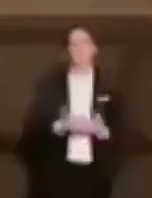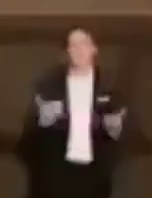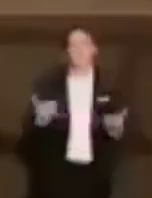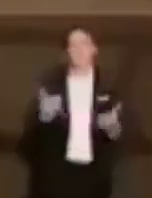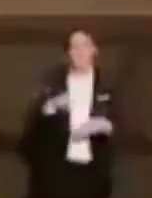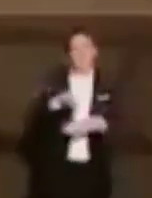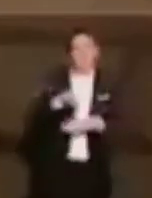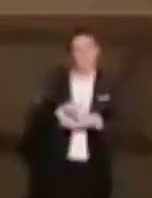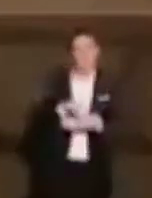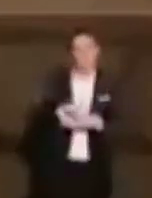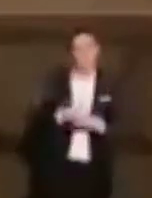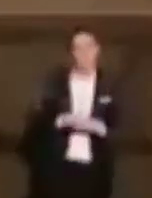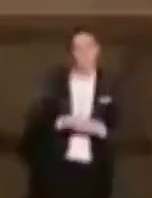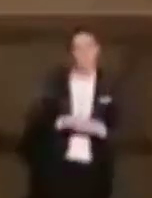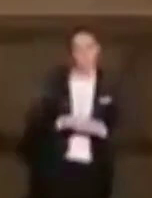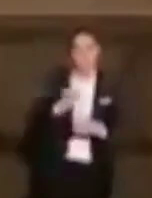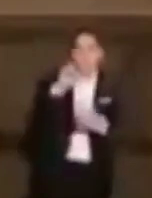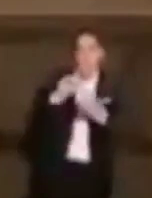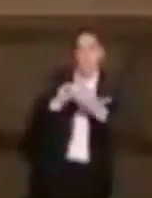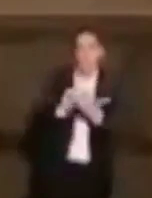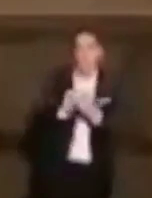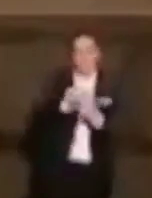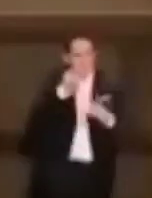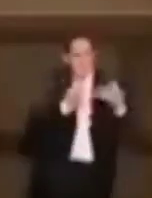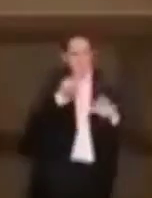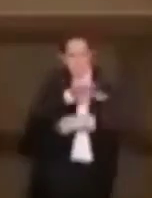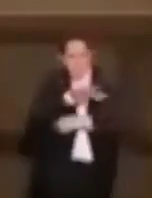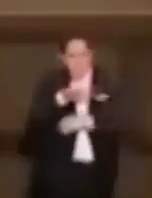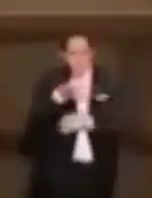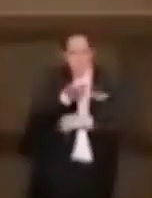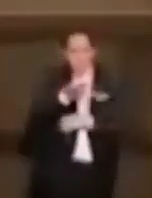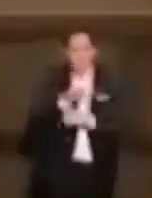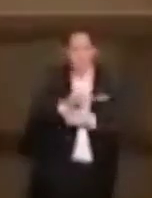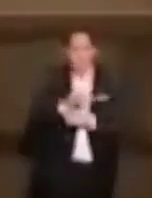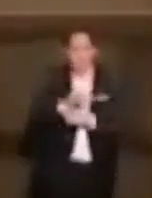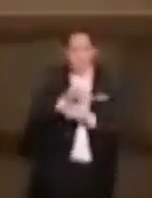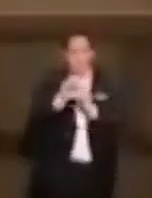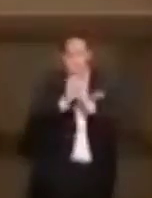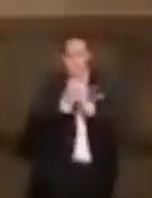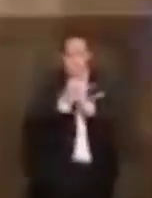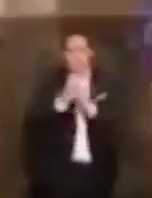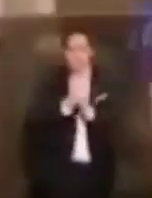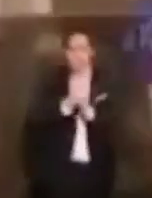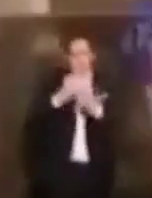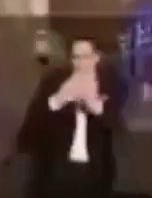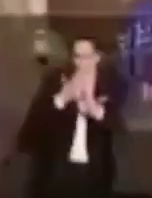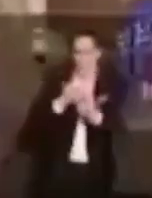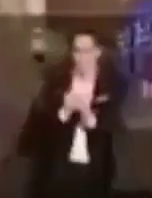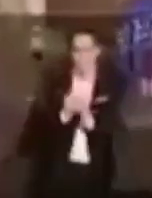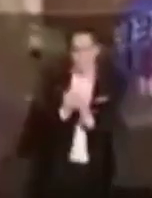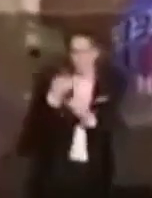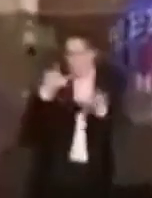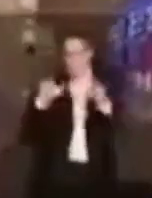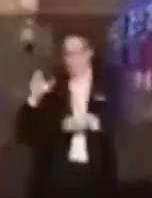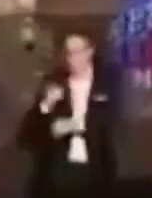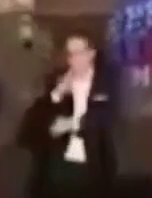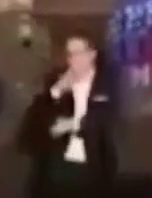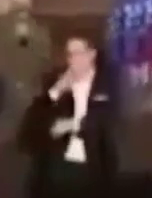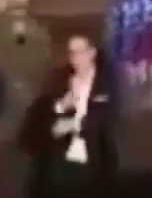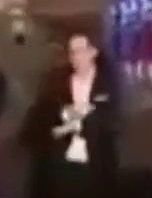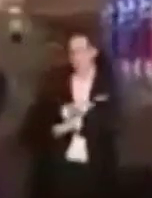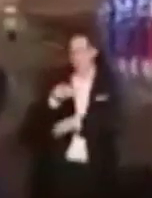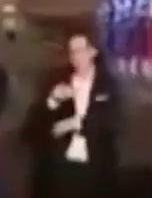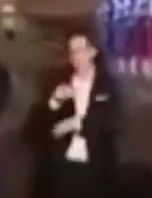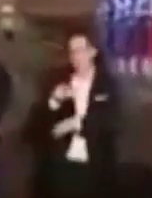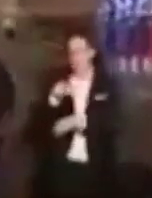ای مسلمانان فرانسه، ای مسلمانان جهان، اجازه بدهید امشب اون چیزی را که در قلبم